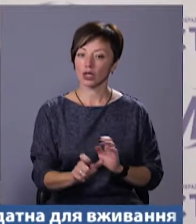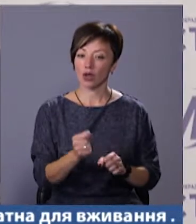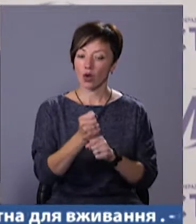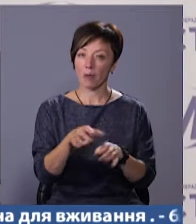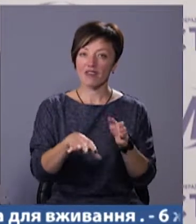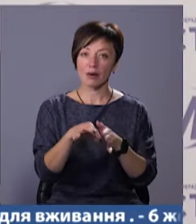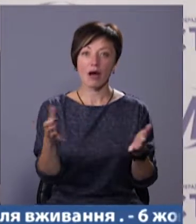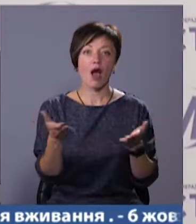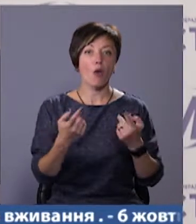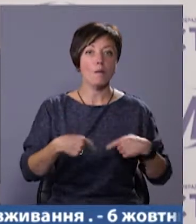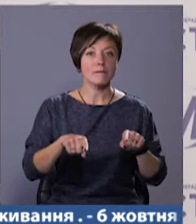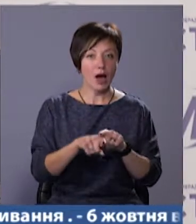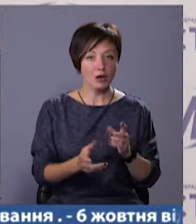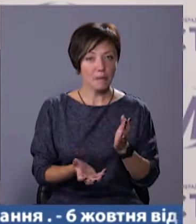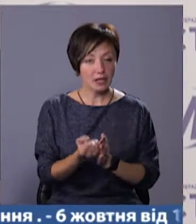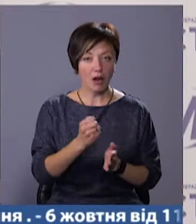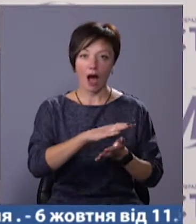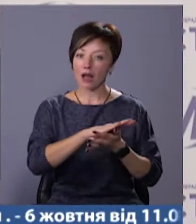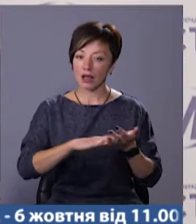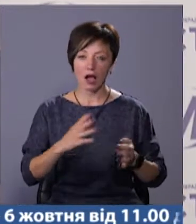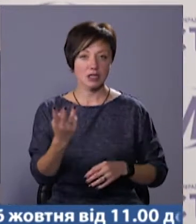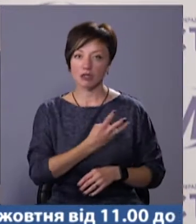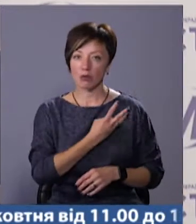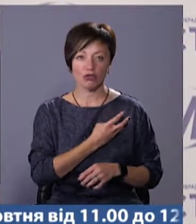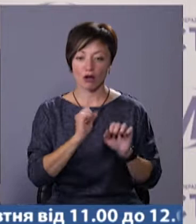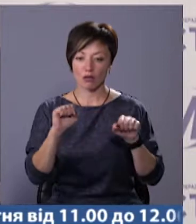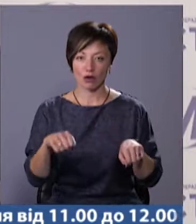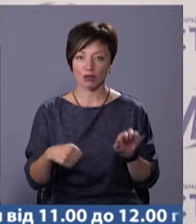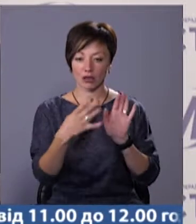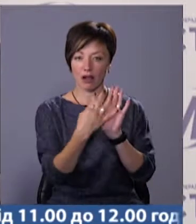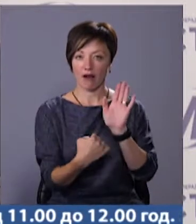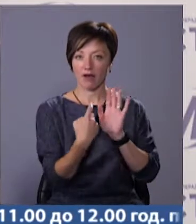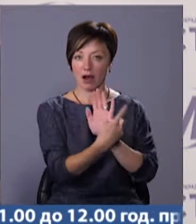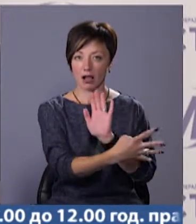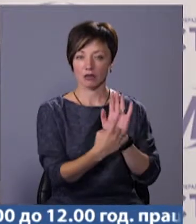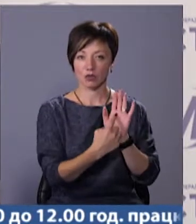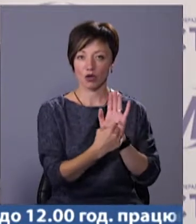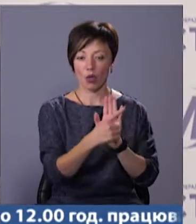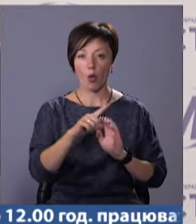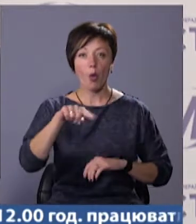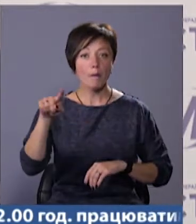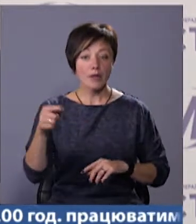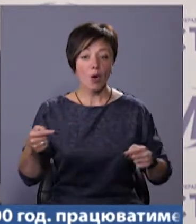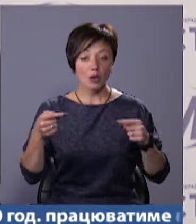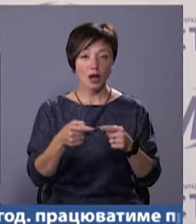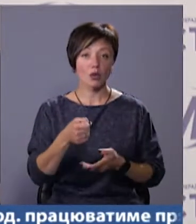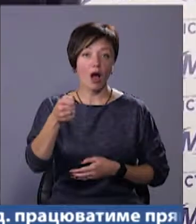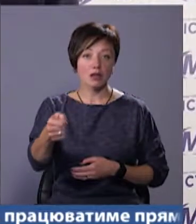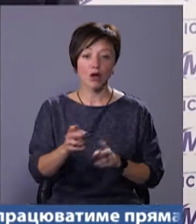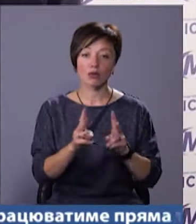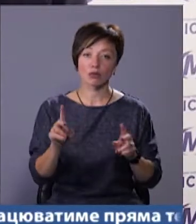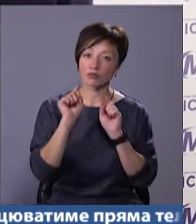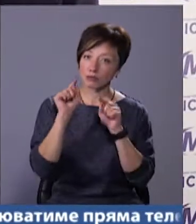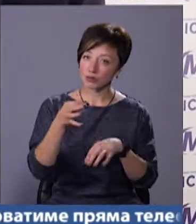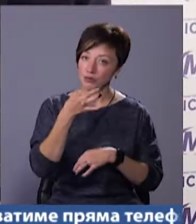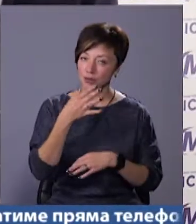яку партію підтримує, а далі вже за бажанням може поставити трафаретним способом номер конкретного кандидата, кому вона віддає перевагу.